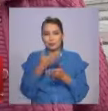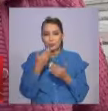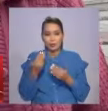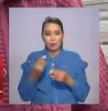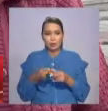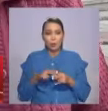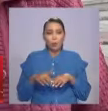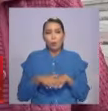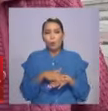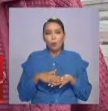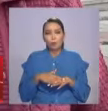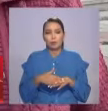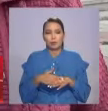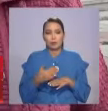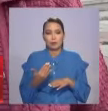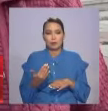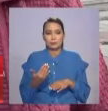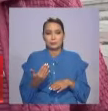такого общего общения какого-то,